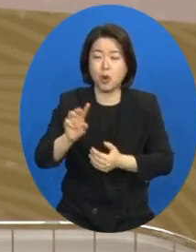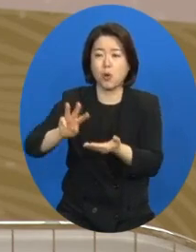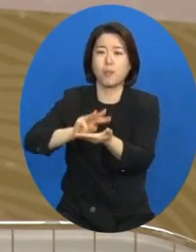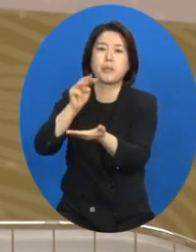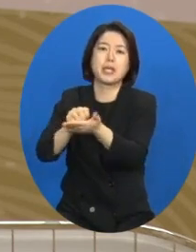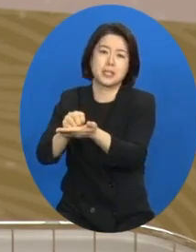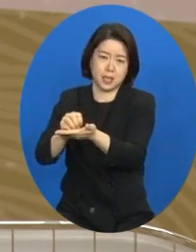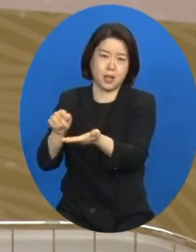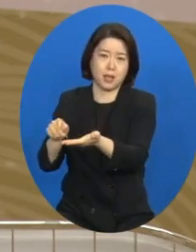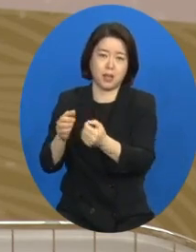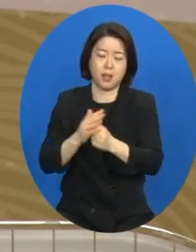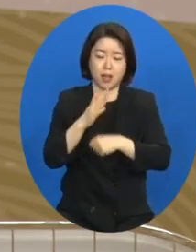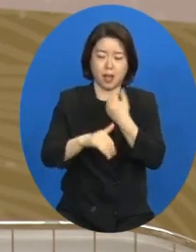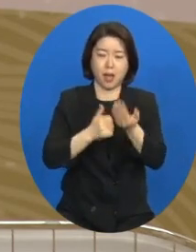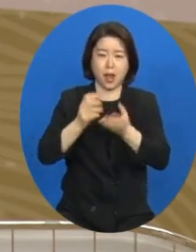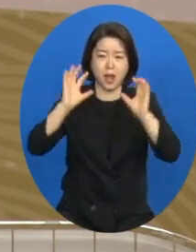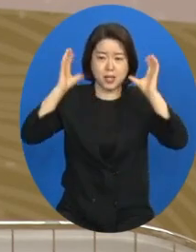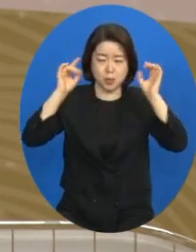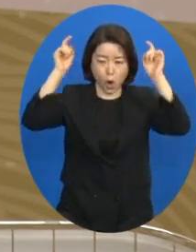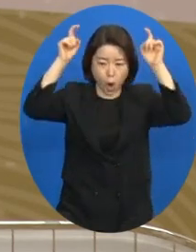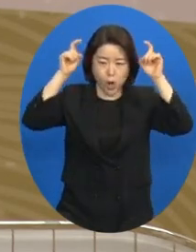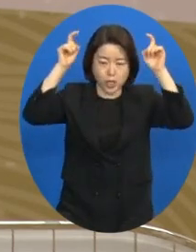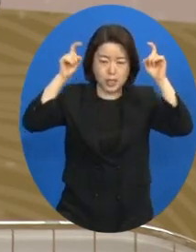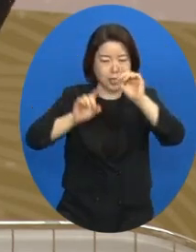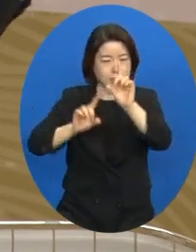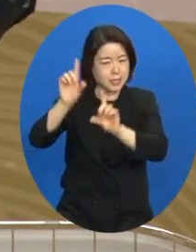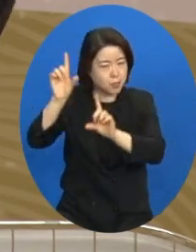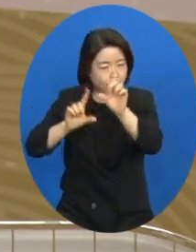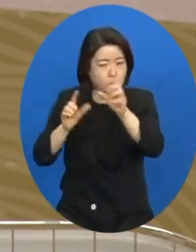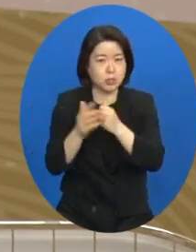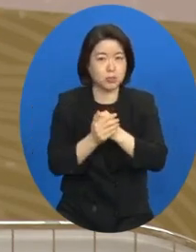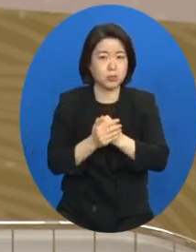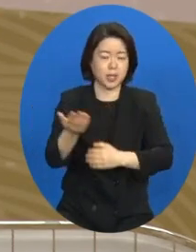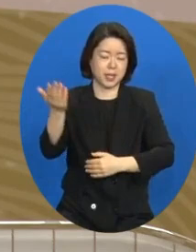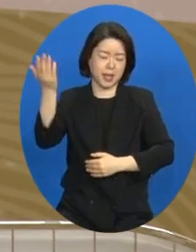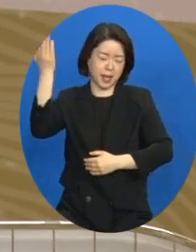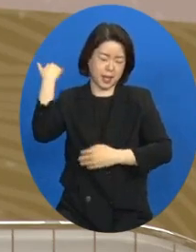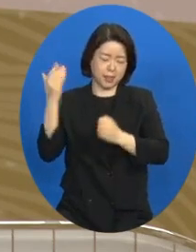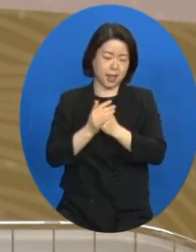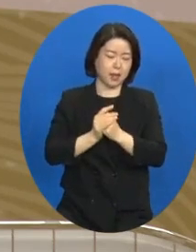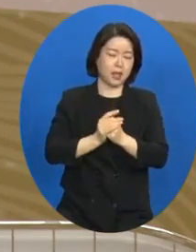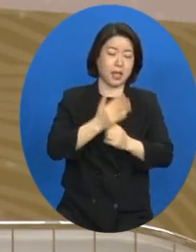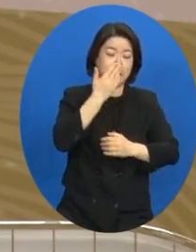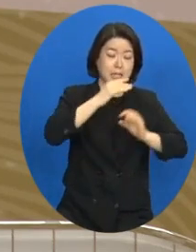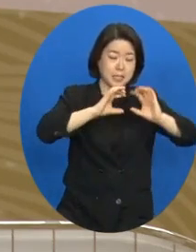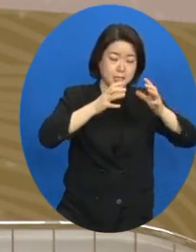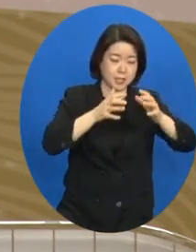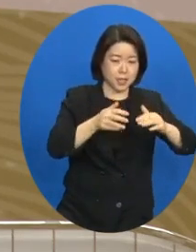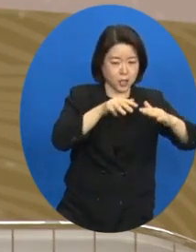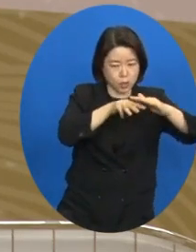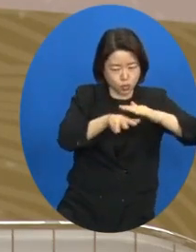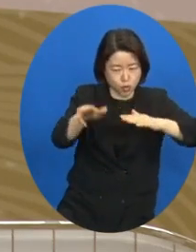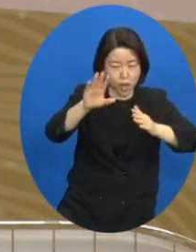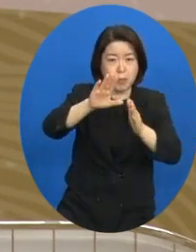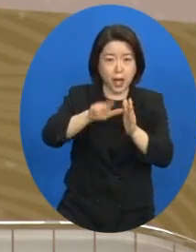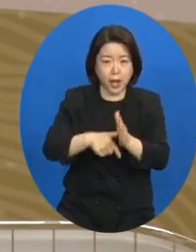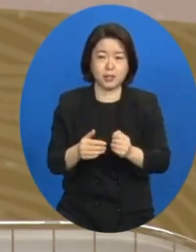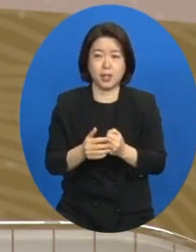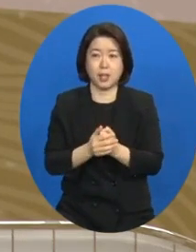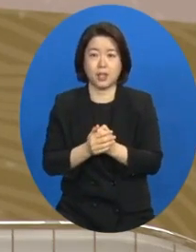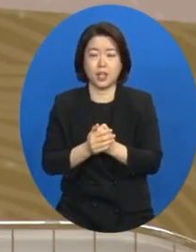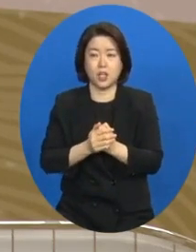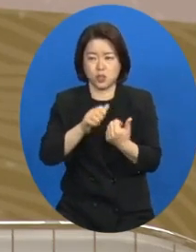어린양 의 에 이미지는 이스라엘 백성의 출애굽 할 때 그 때 죽음의 천사가